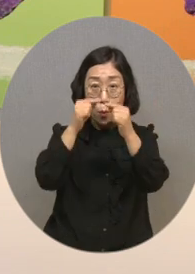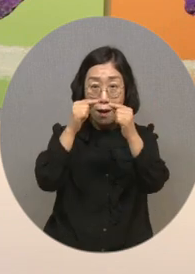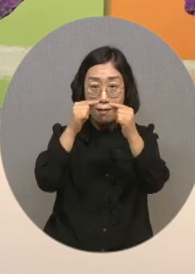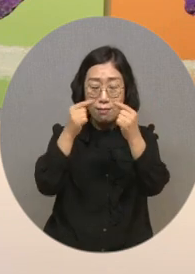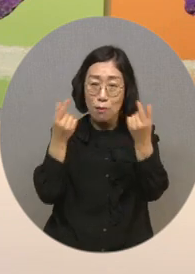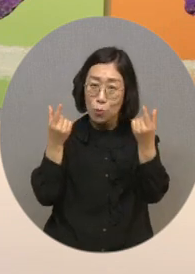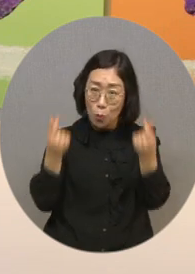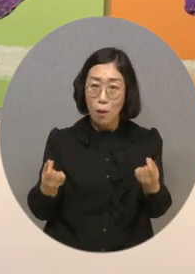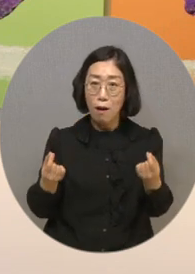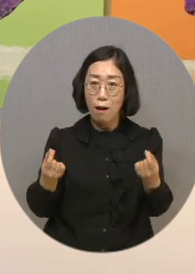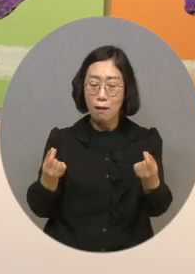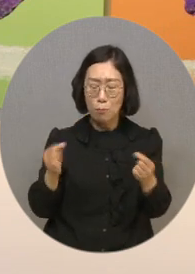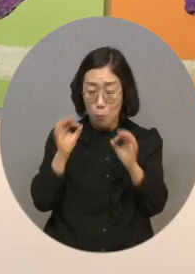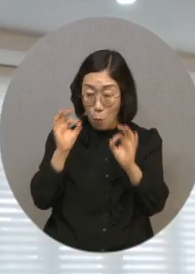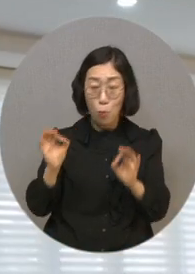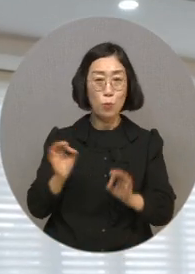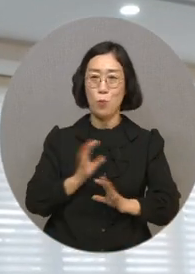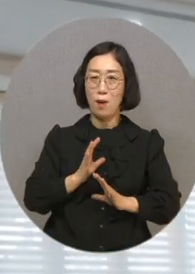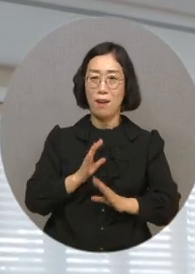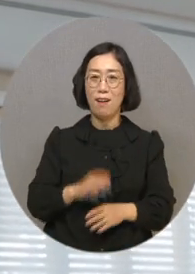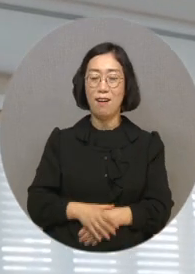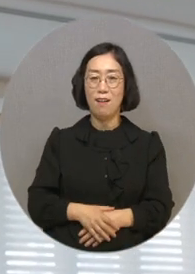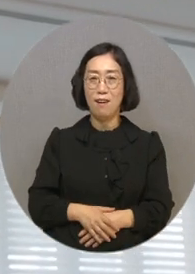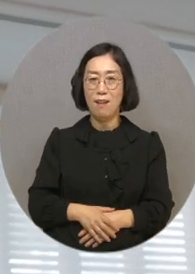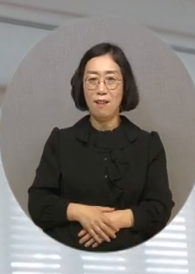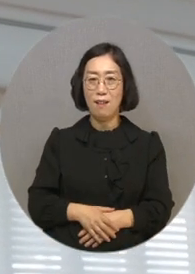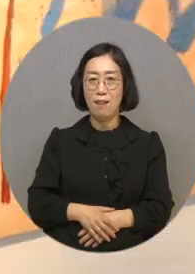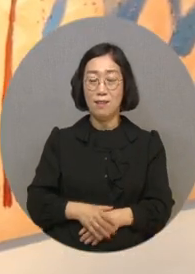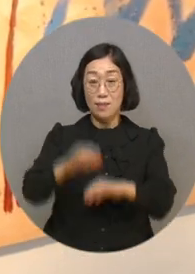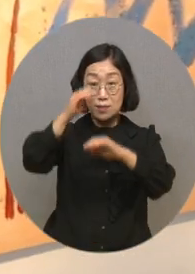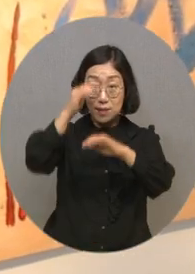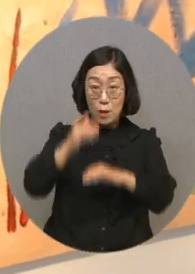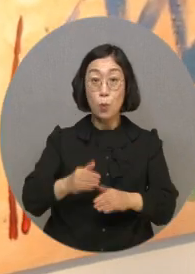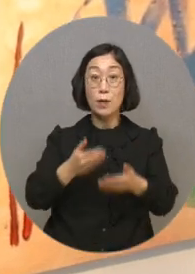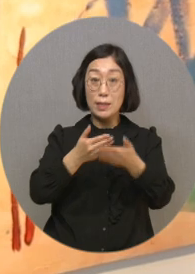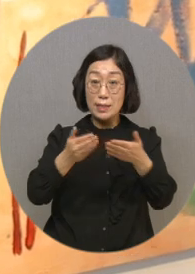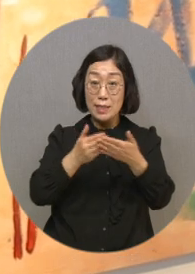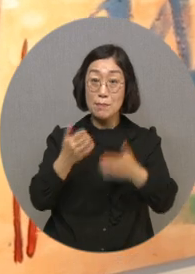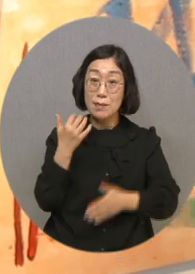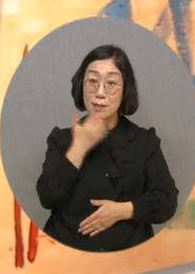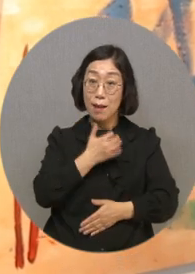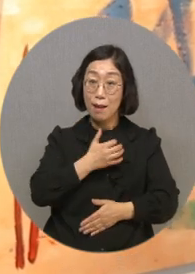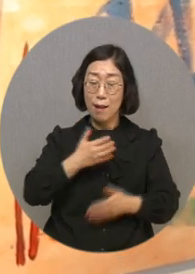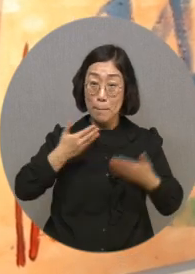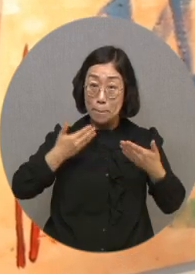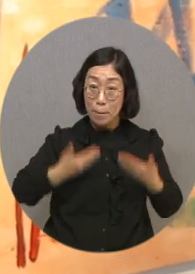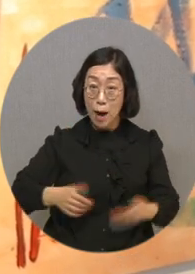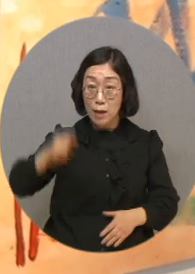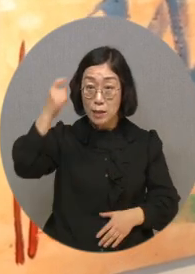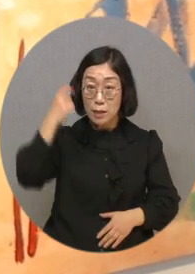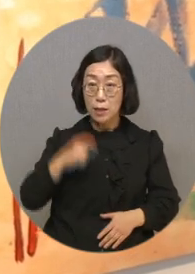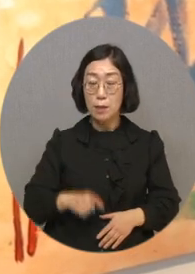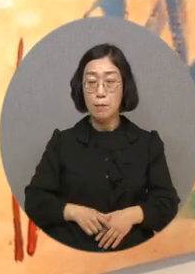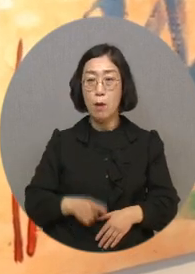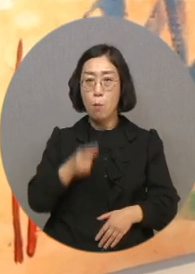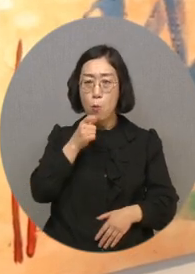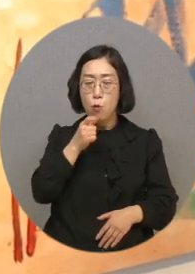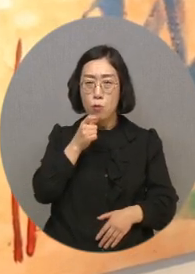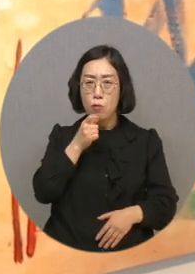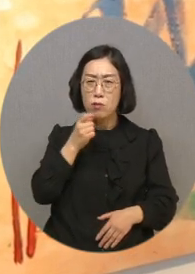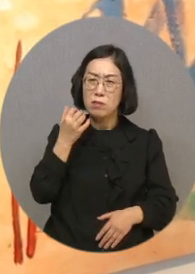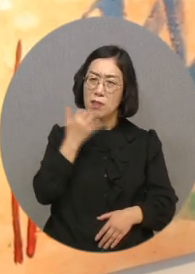일치한다는 점에서 제가 굉장히 놀랐습니다. 그 호흡을 담은 작품 속 원색은 그저 물감의 진료가